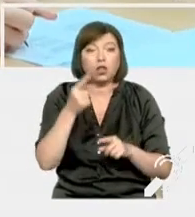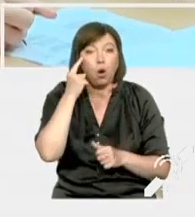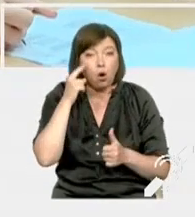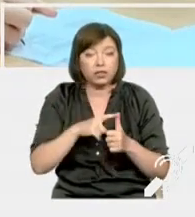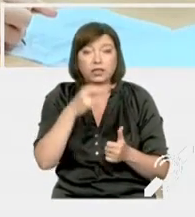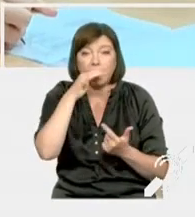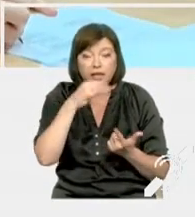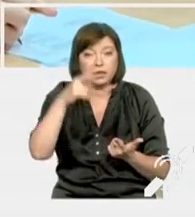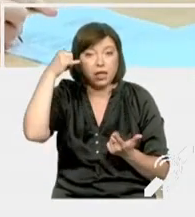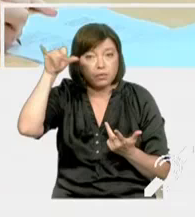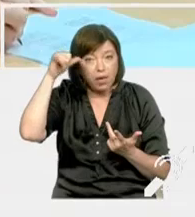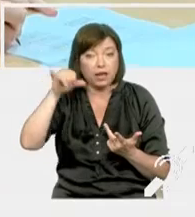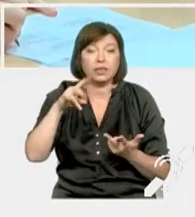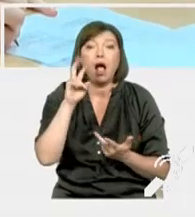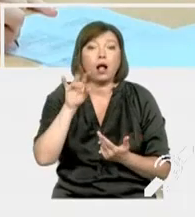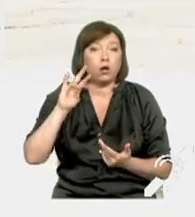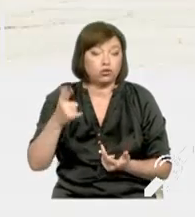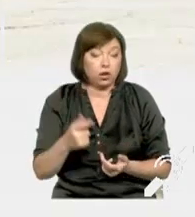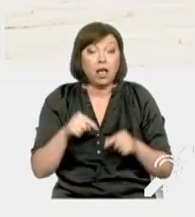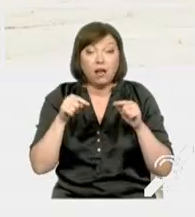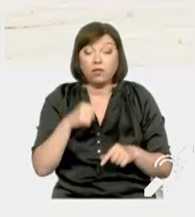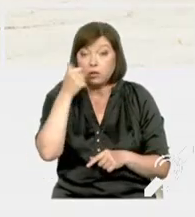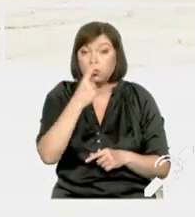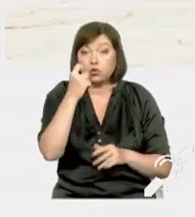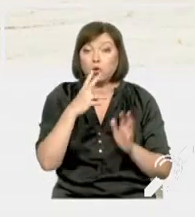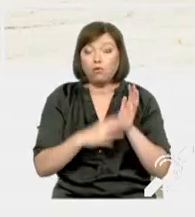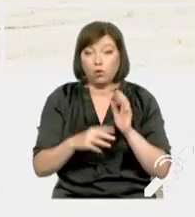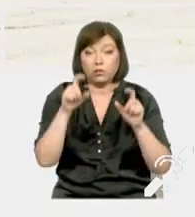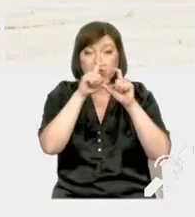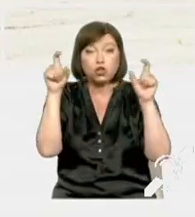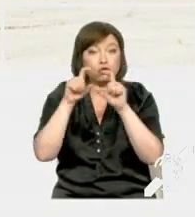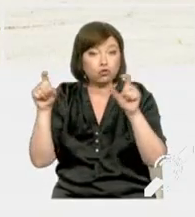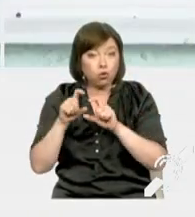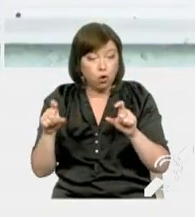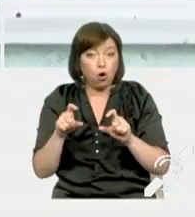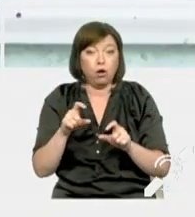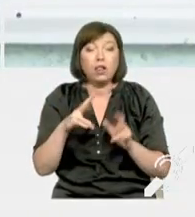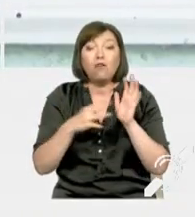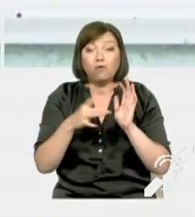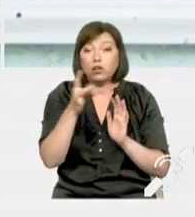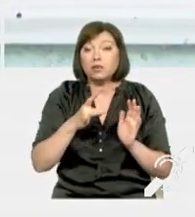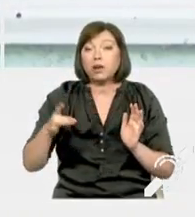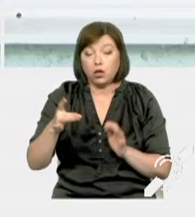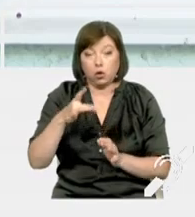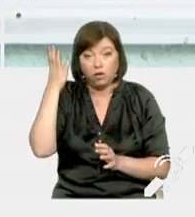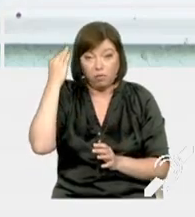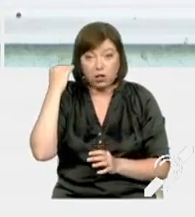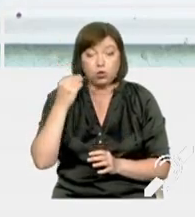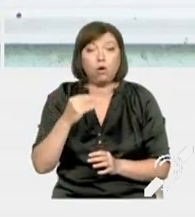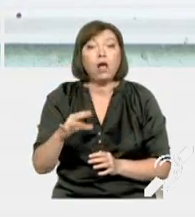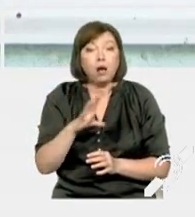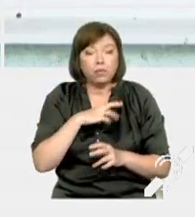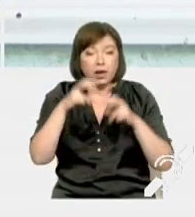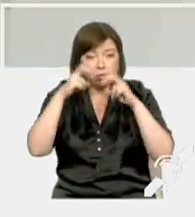Ocnița, Edineț, Bălți și Căușeni. În acest an, 180 de instituții de învățământ din 8 raioane din Republica Moldova au